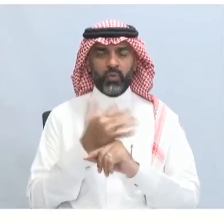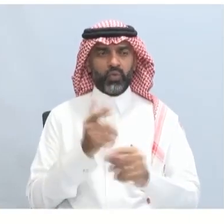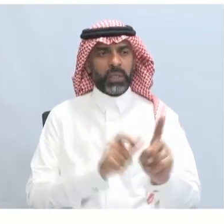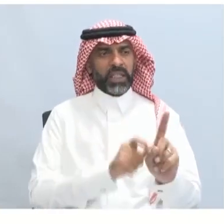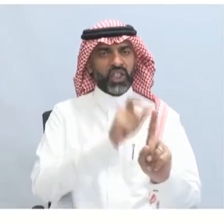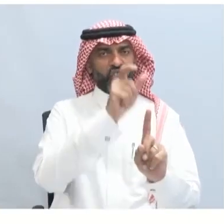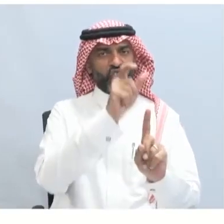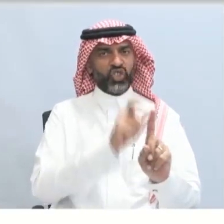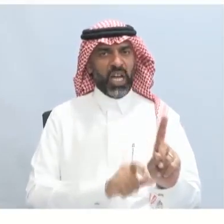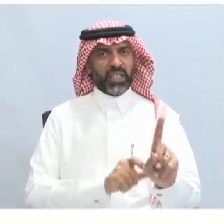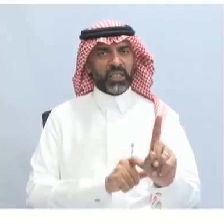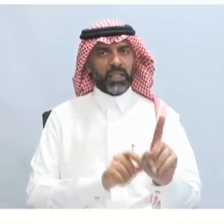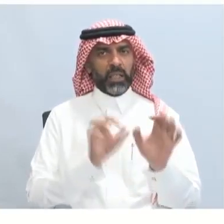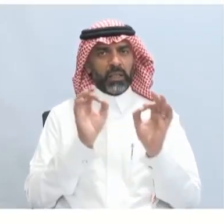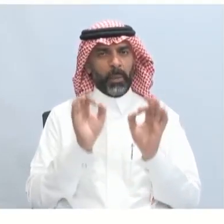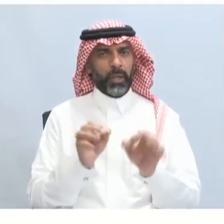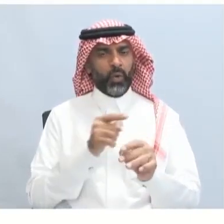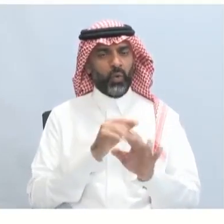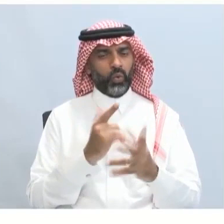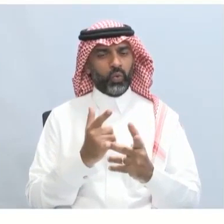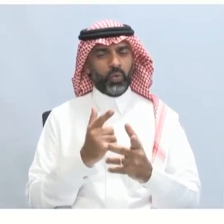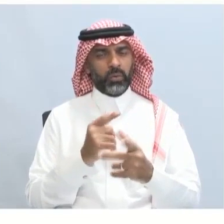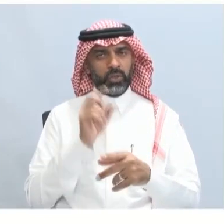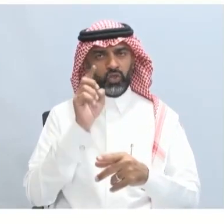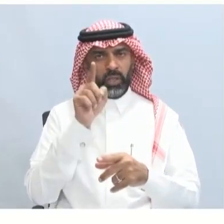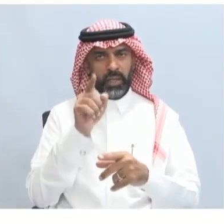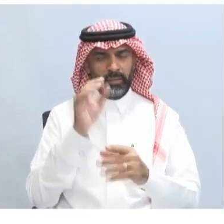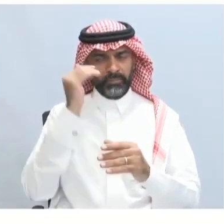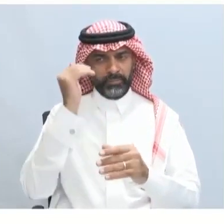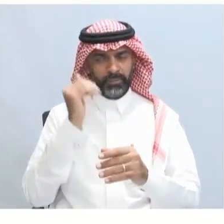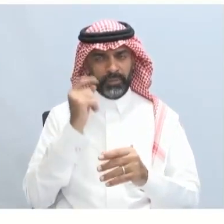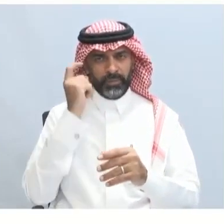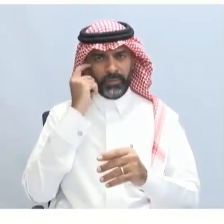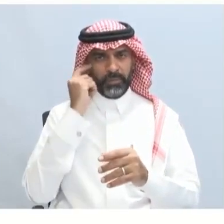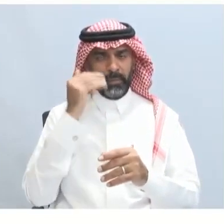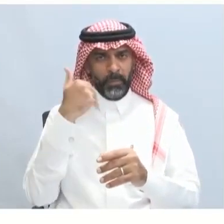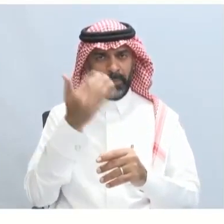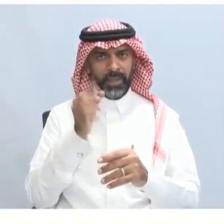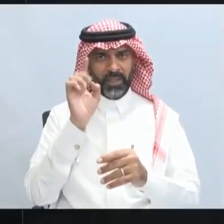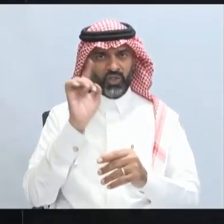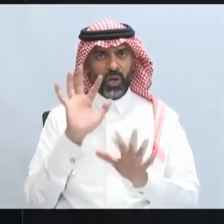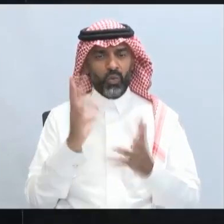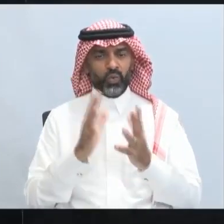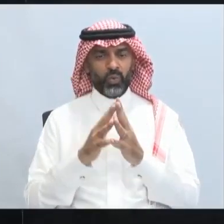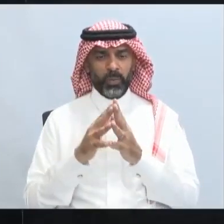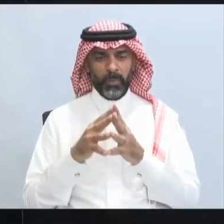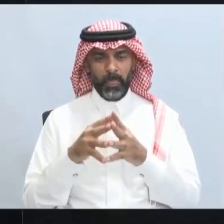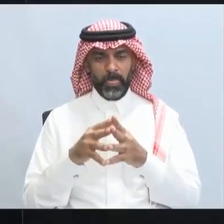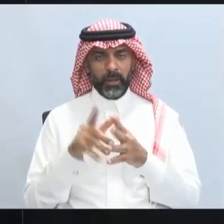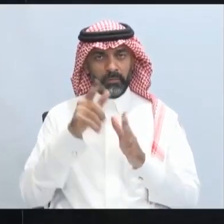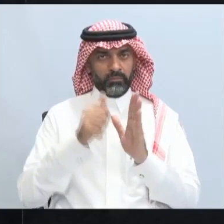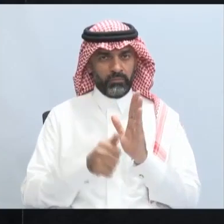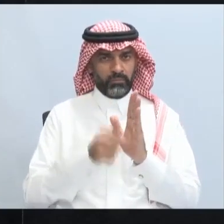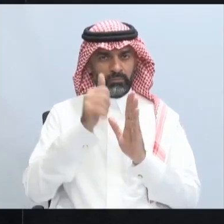الطبيعي فماذا سنتعلم وماذا سناخذ يتوقع منك اخي الطالب واختي الطالبه في نهايه الدرس ان تكون قادرا